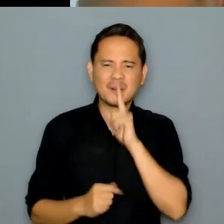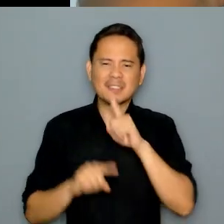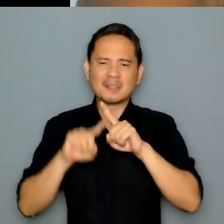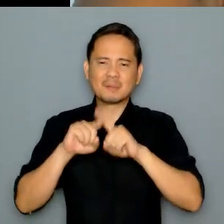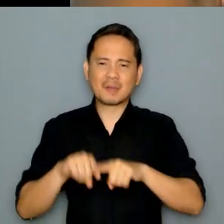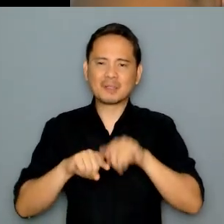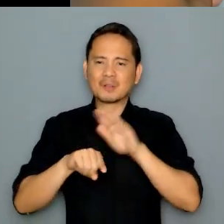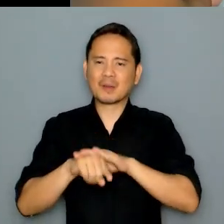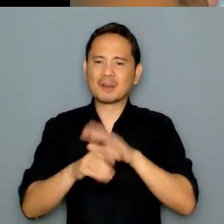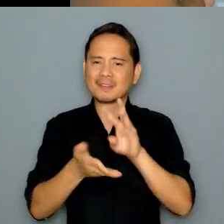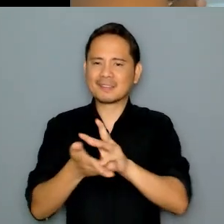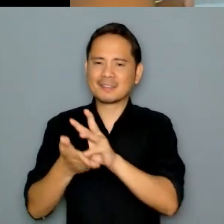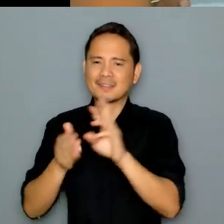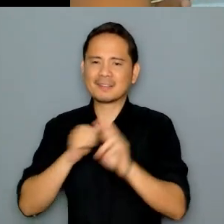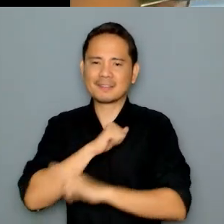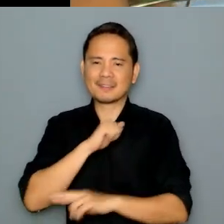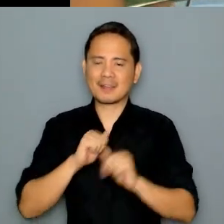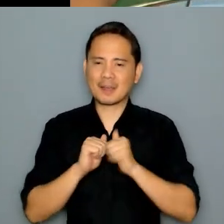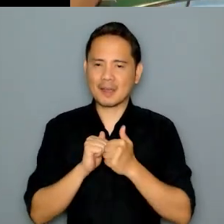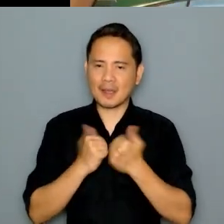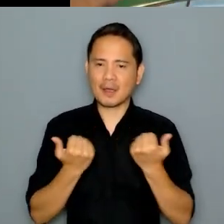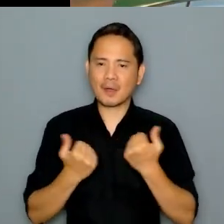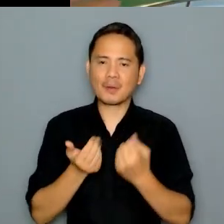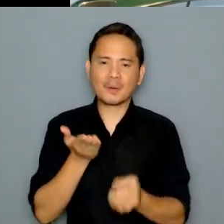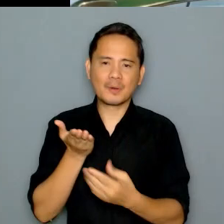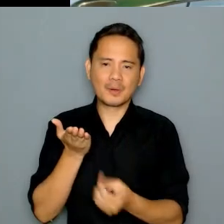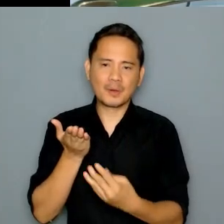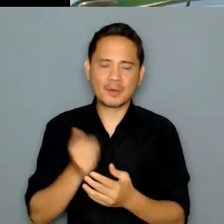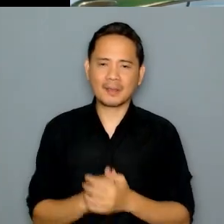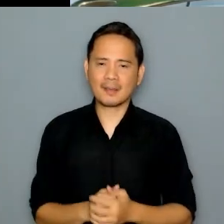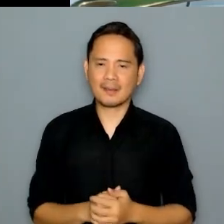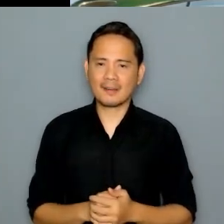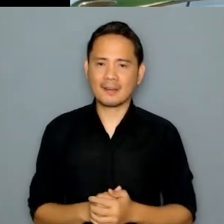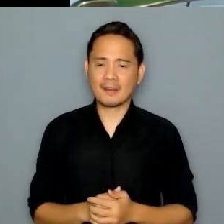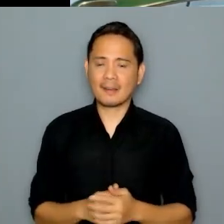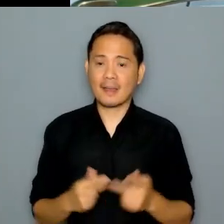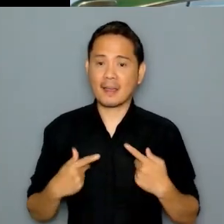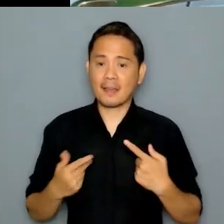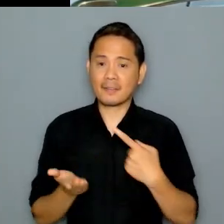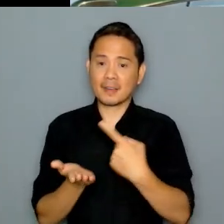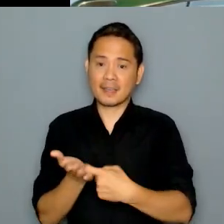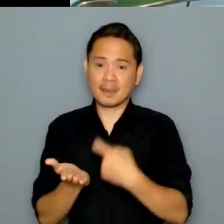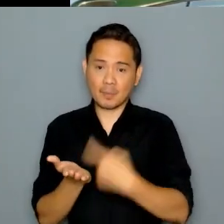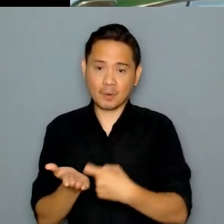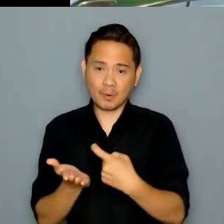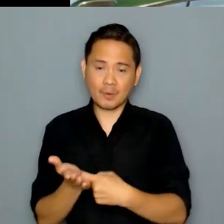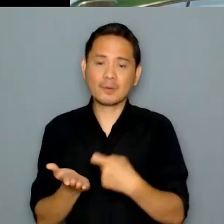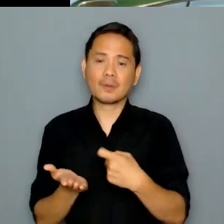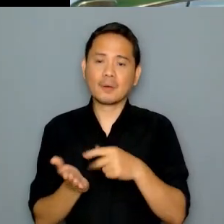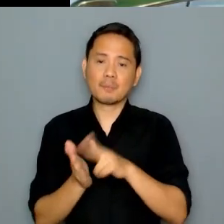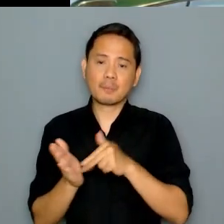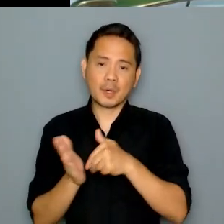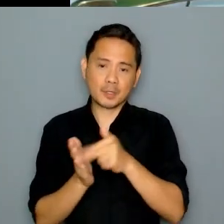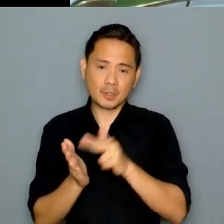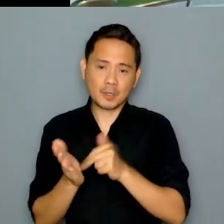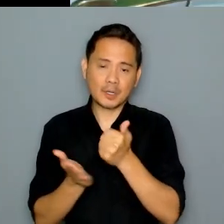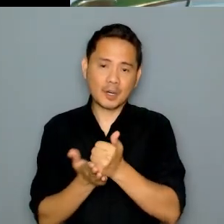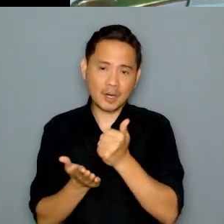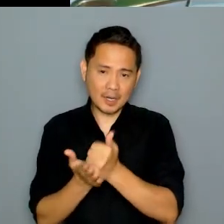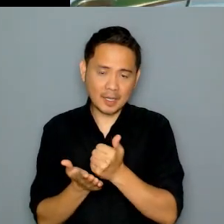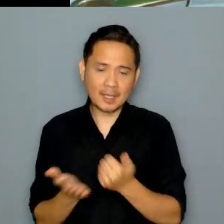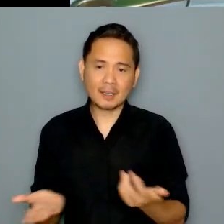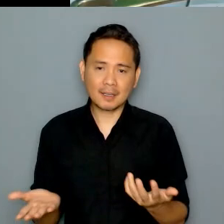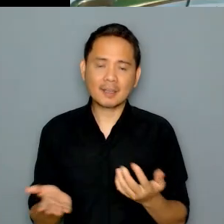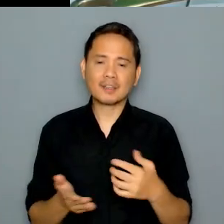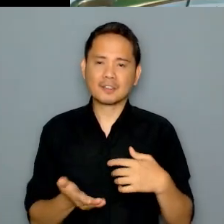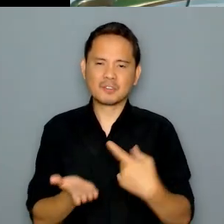kung papaano lutuin to. Pero kung mga ganitong hipon, buttered shrimp, buttered garlic